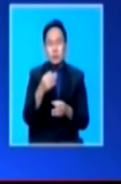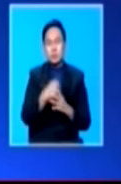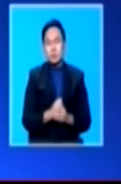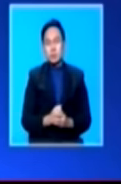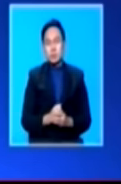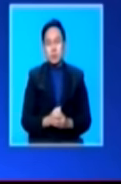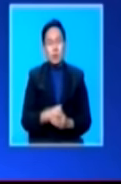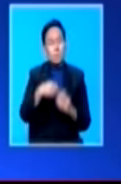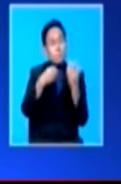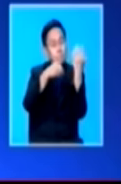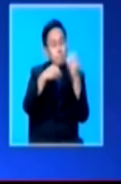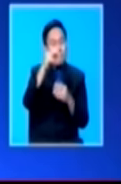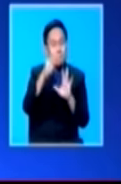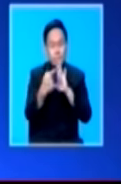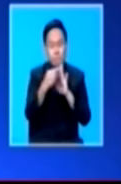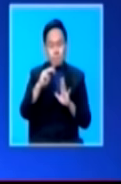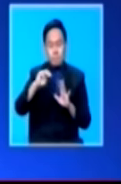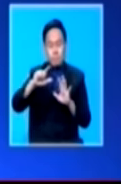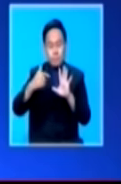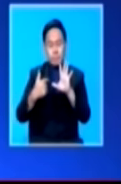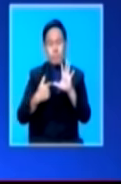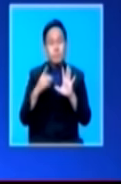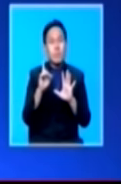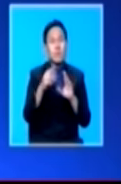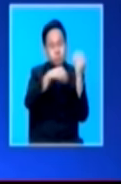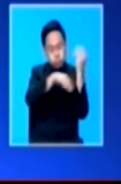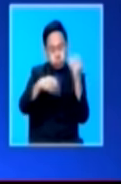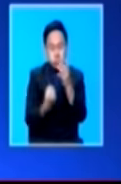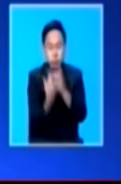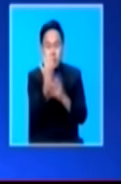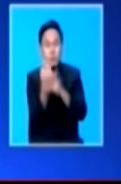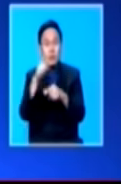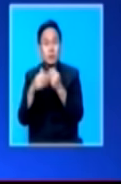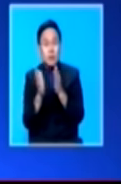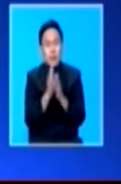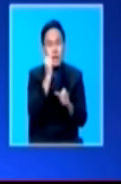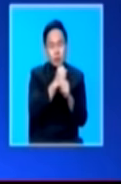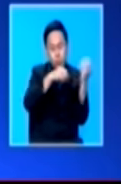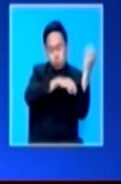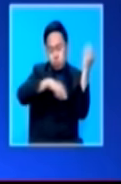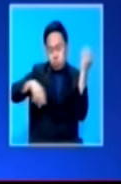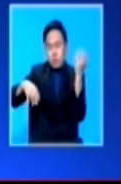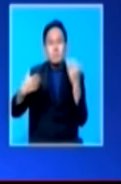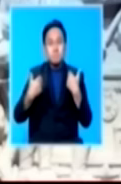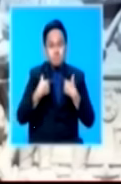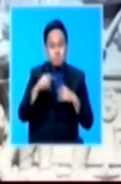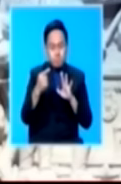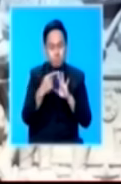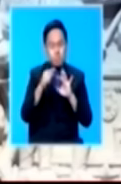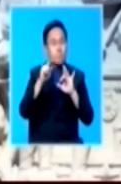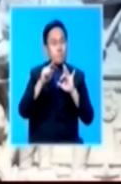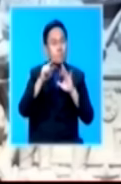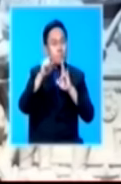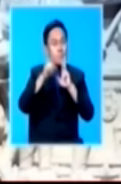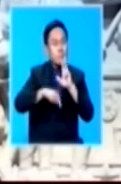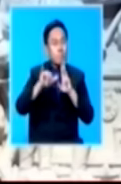เมล็ดพันธุ์พืชมงความรู้ในการปลูกพืชทดแทนการทำปุ๋ยการแปรรูปสินค้าเพิ่มมูลค่าแล้วก็มีภาคเอกช